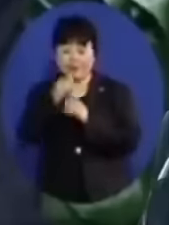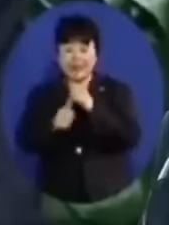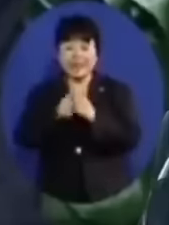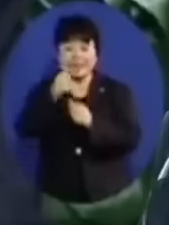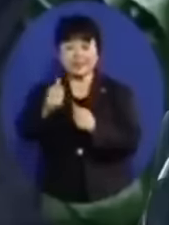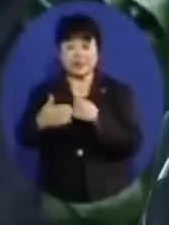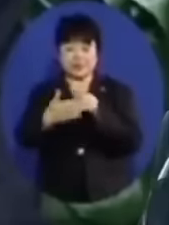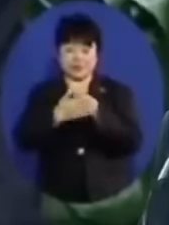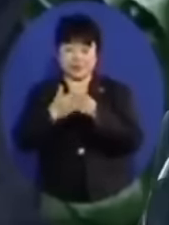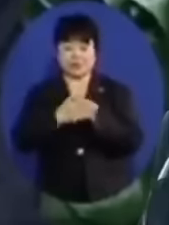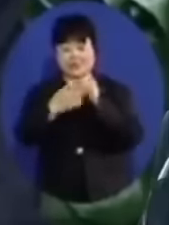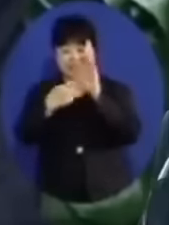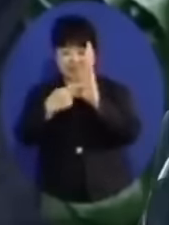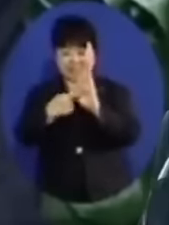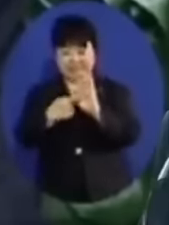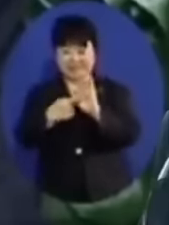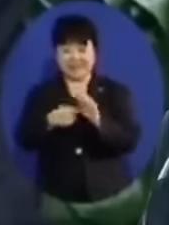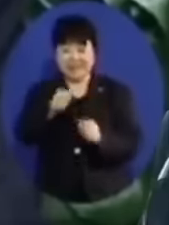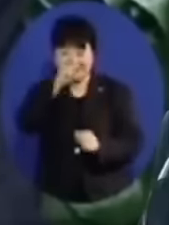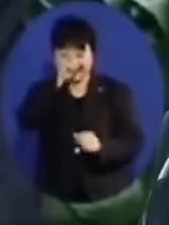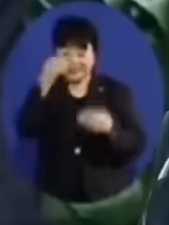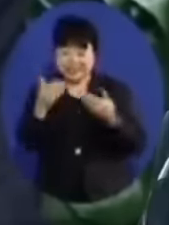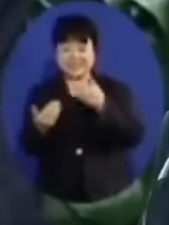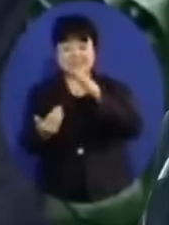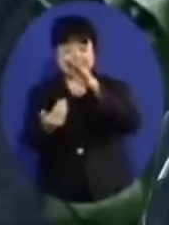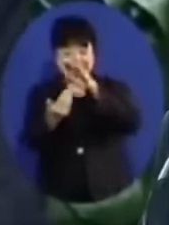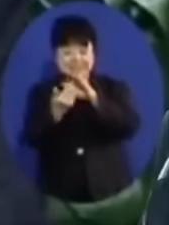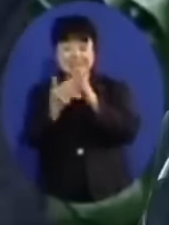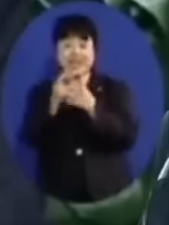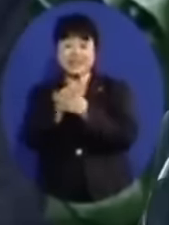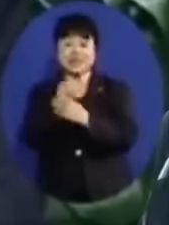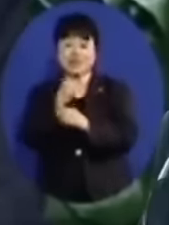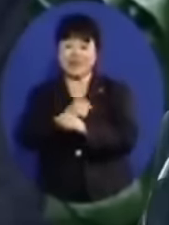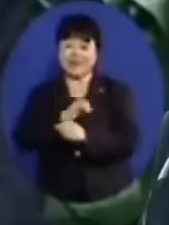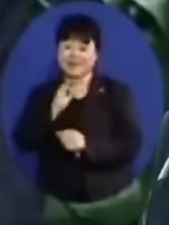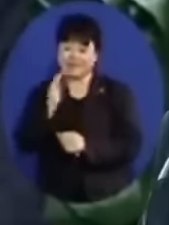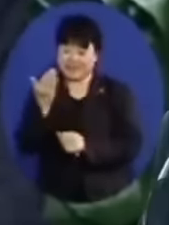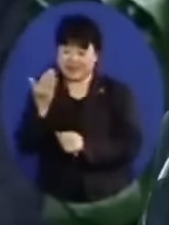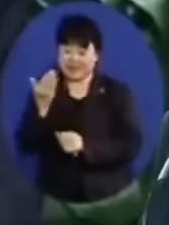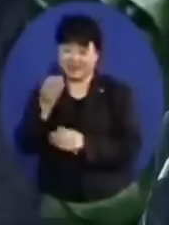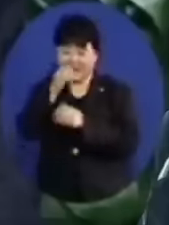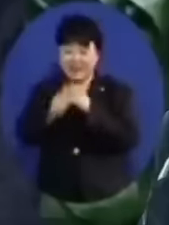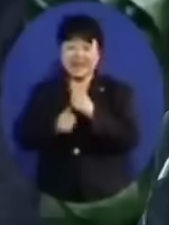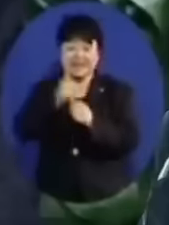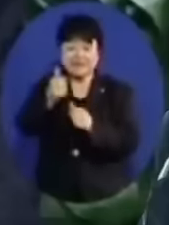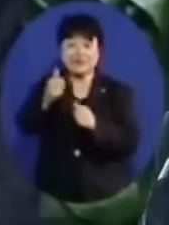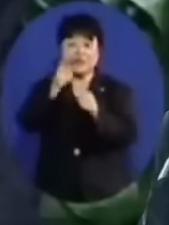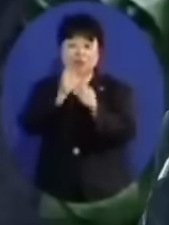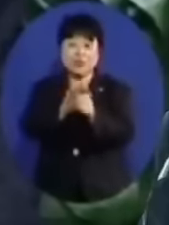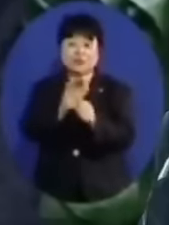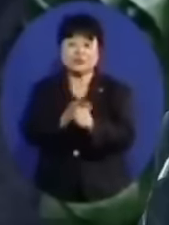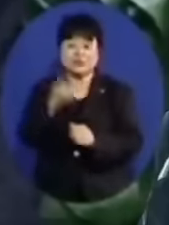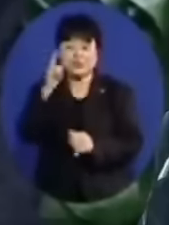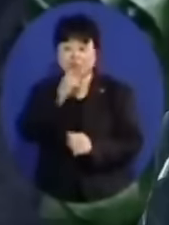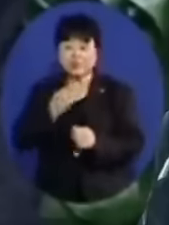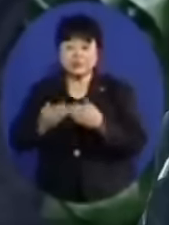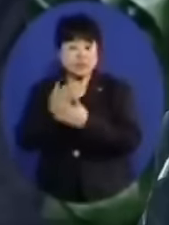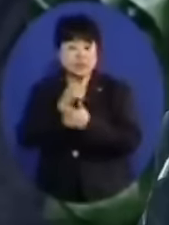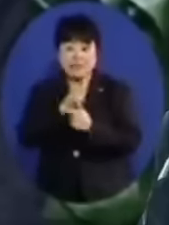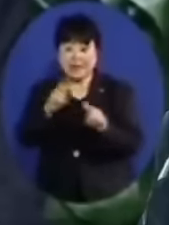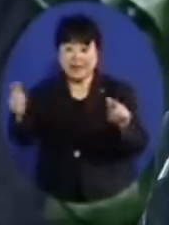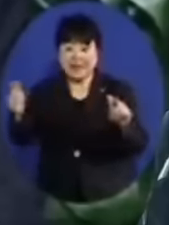하나님의 도우심이 나타나서 선한 일이 일어나도록 기도해야 되는 것입니다. 하나님이 역사하는데 나쁜 일이 일어날 택이